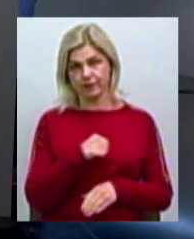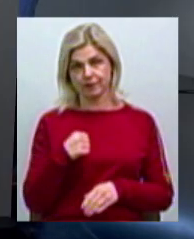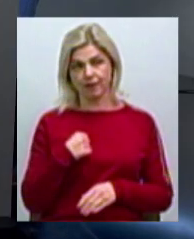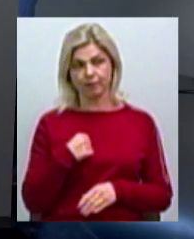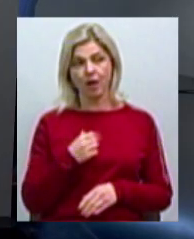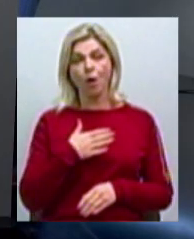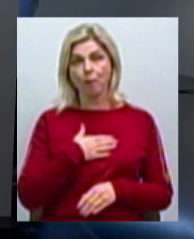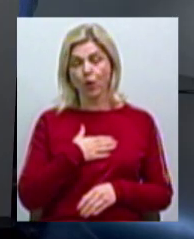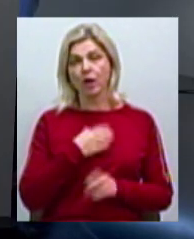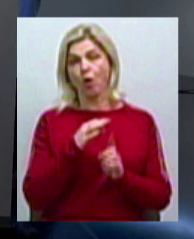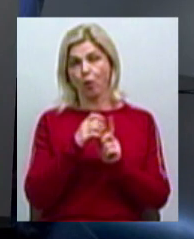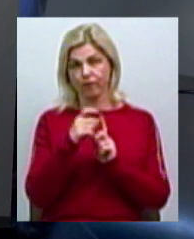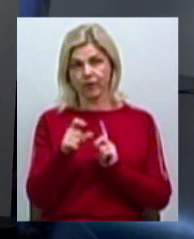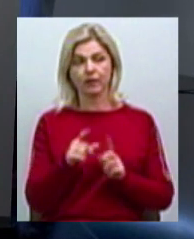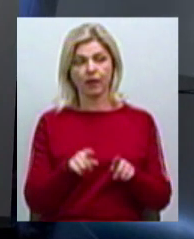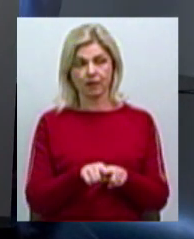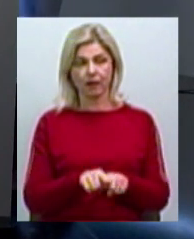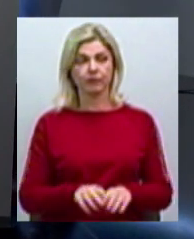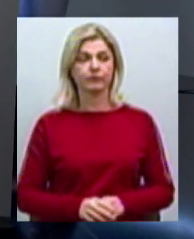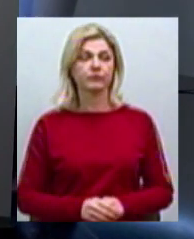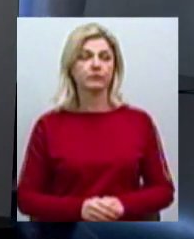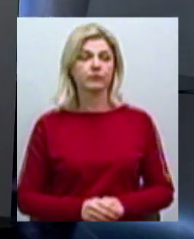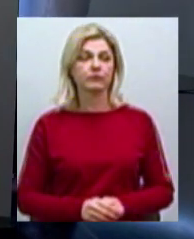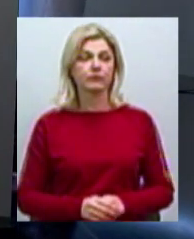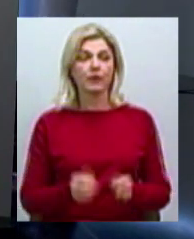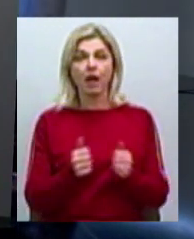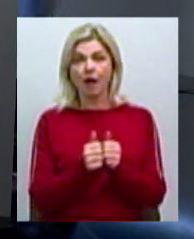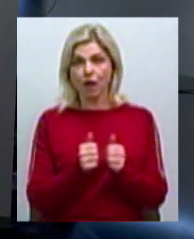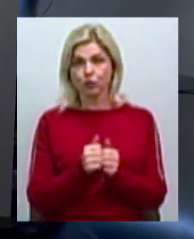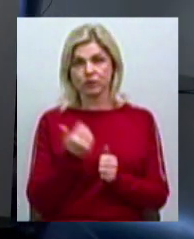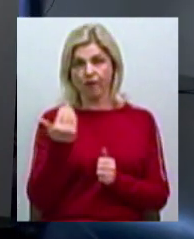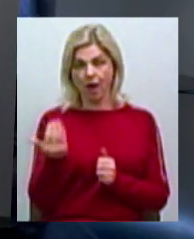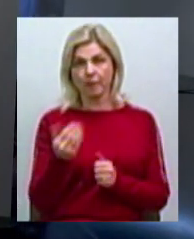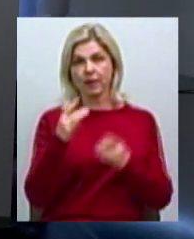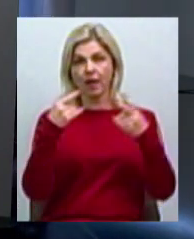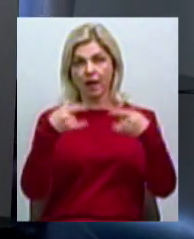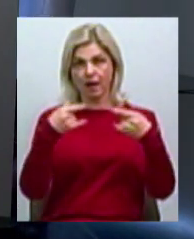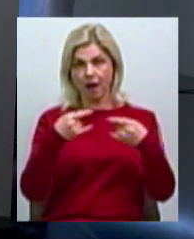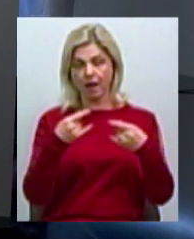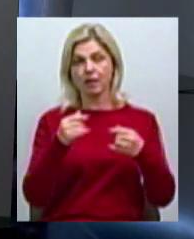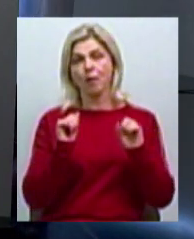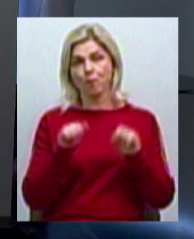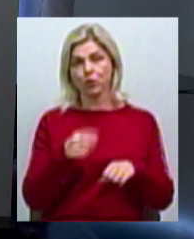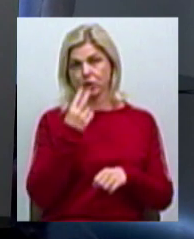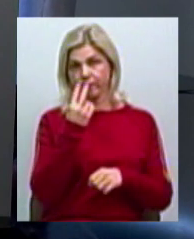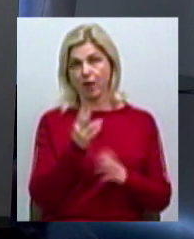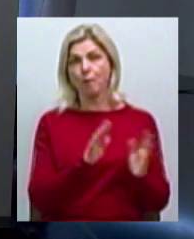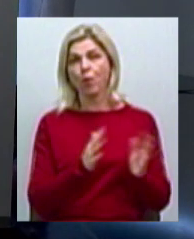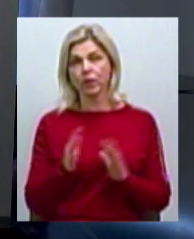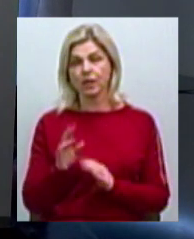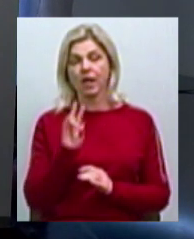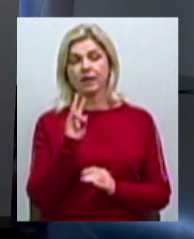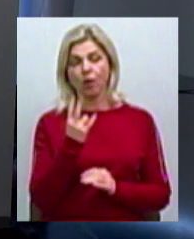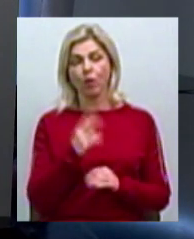Моя відповідь була так. Оксано, поруч із нами на екрані можна буде бачити події саме на